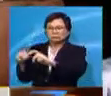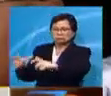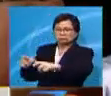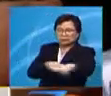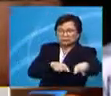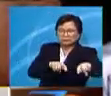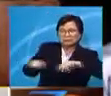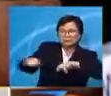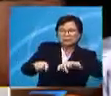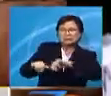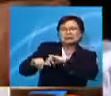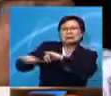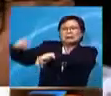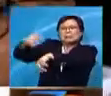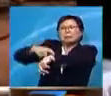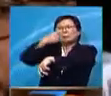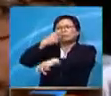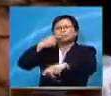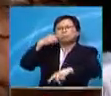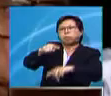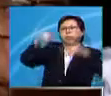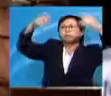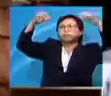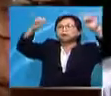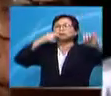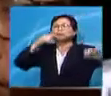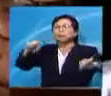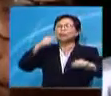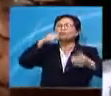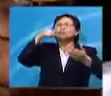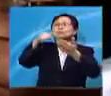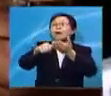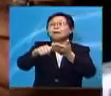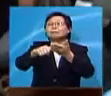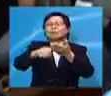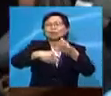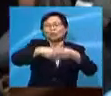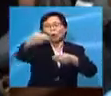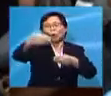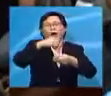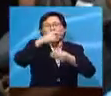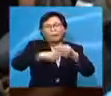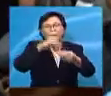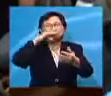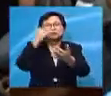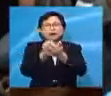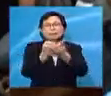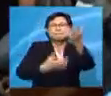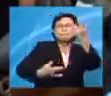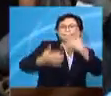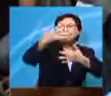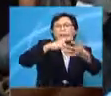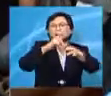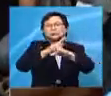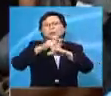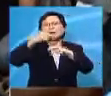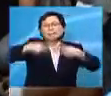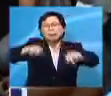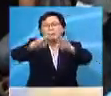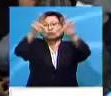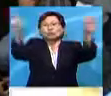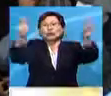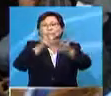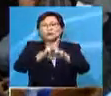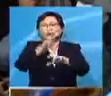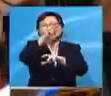serentak atas arahan seorang ketua waran tangkap turut dikeluarkan berkaitan jenayah kebakaran di sebuah Pasaraya